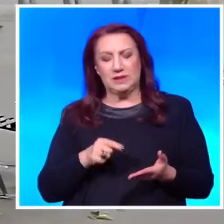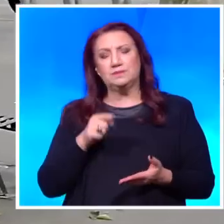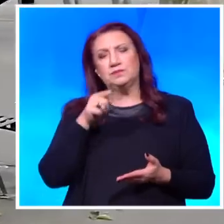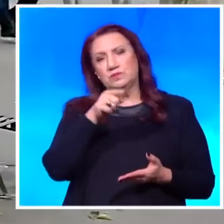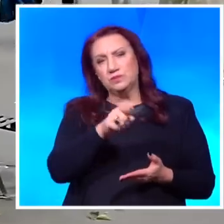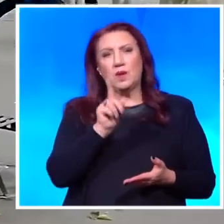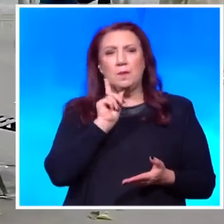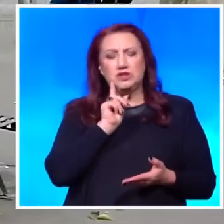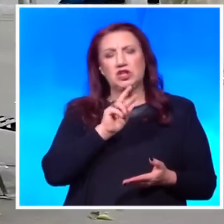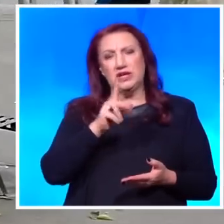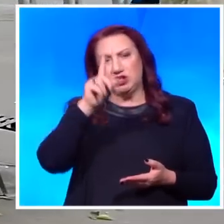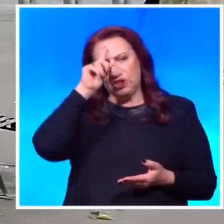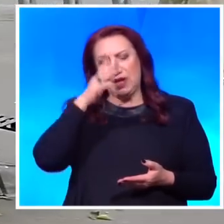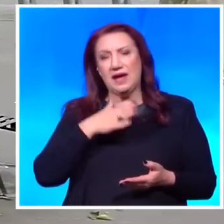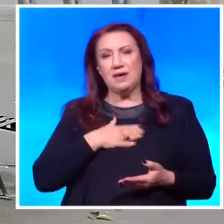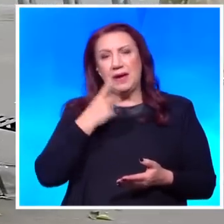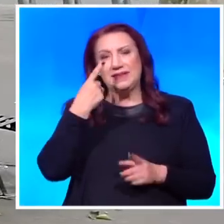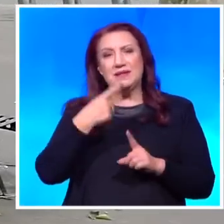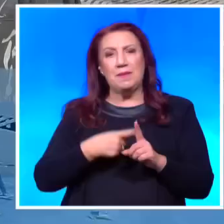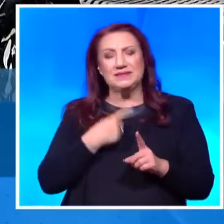преди изслушването в Европейския парламент.